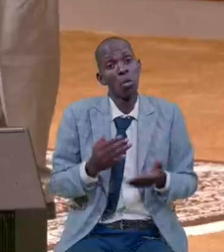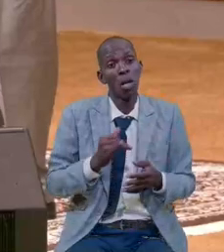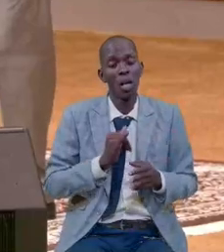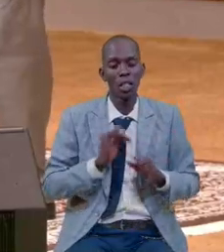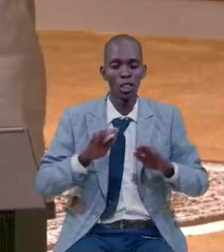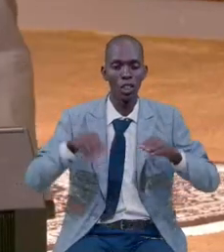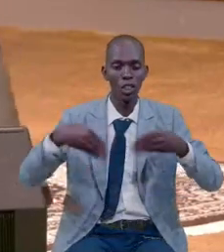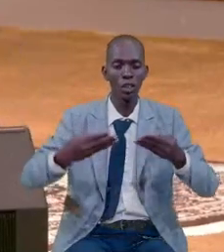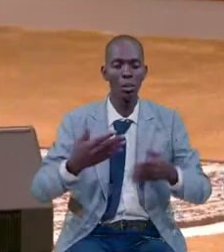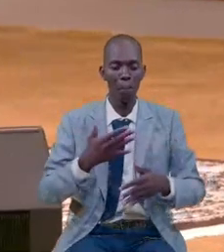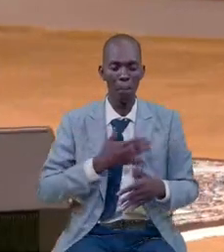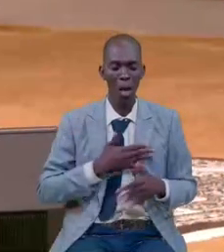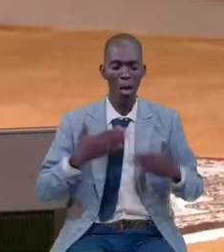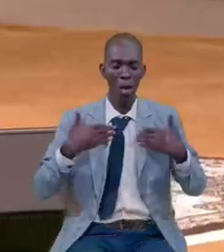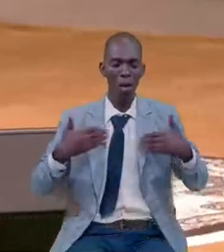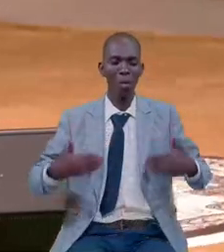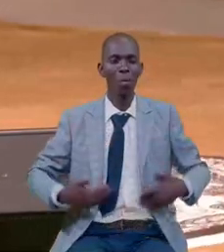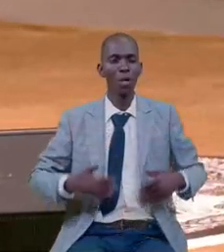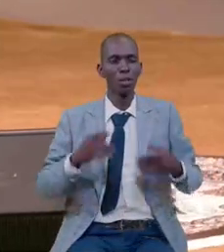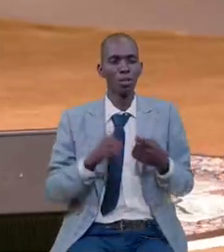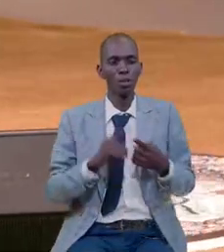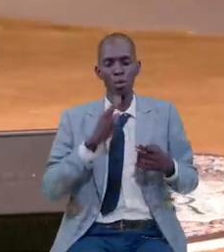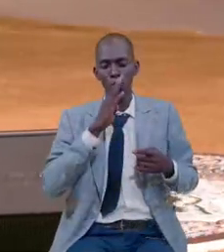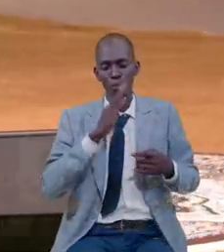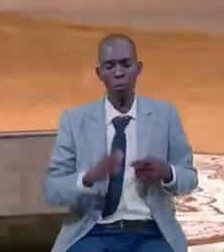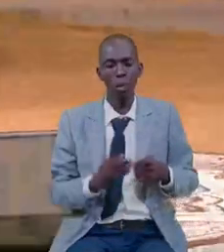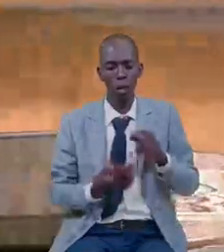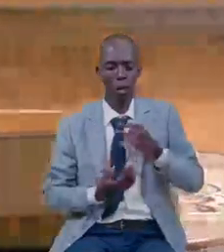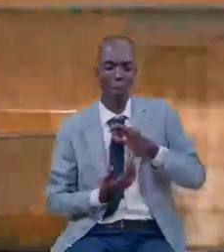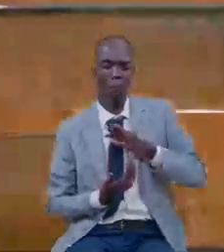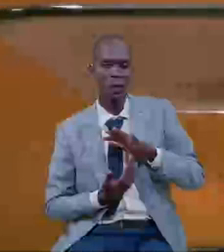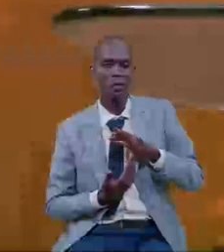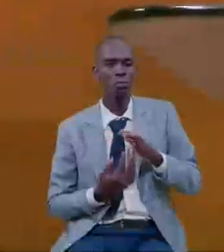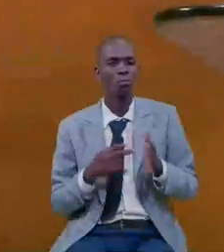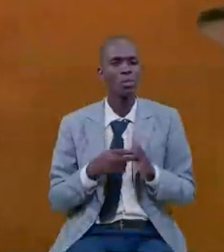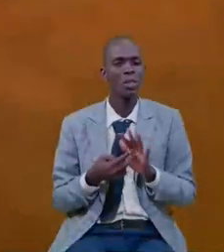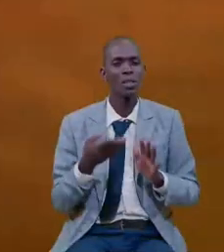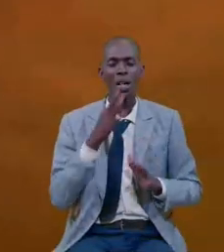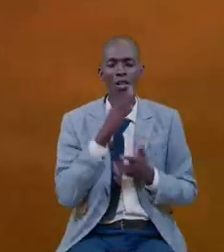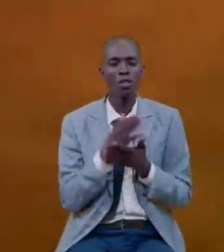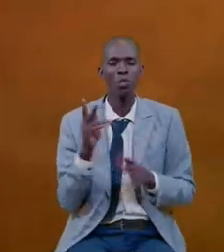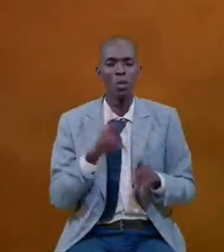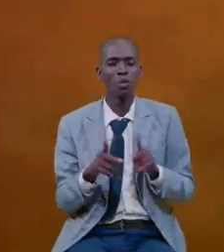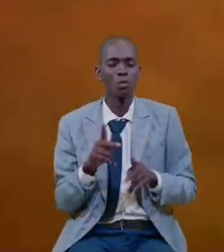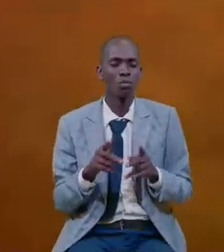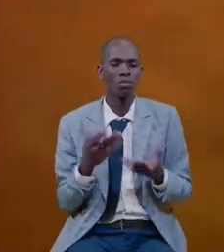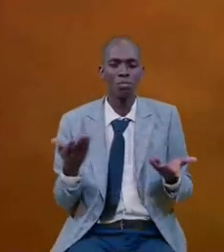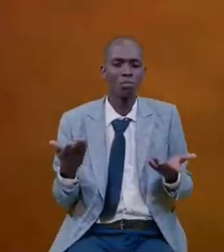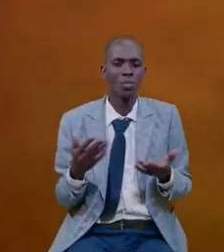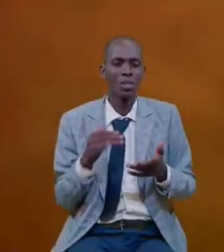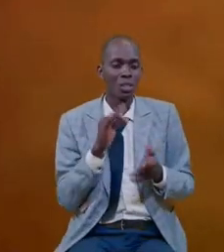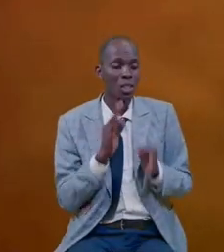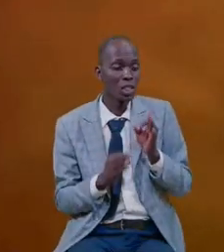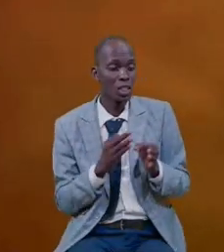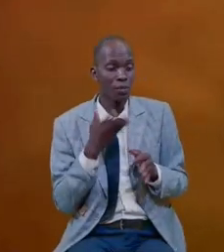être brûlé, est-ce que vous savez qu'il y a des gens qui sont fanatiques? S'il y a un argument